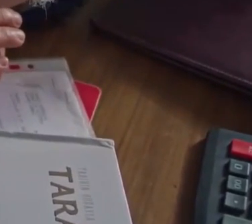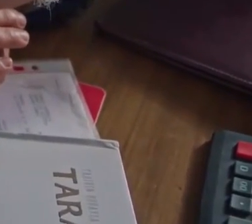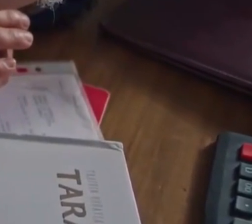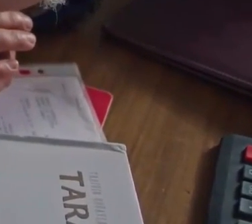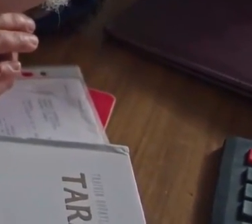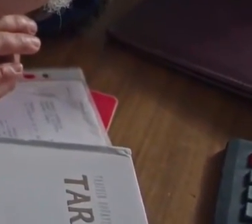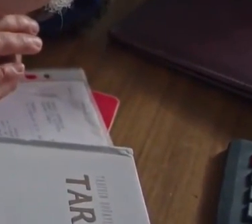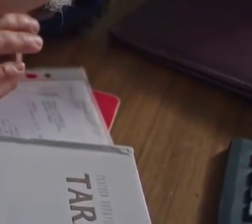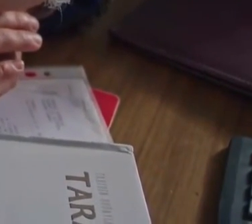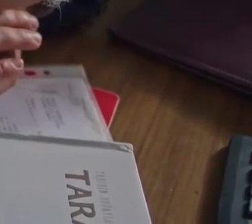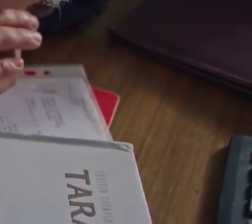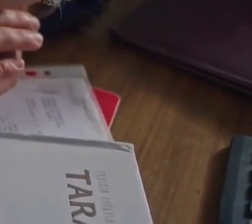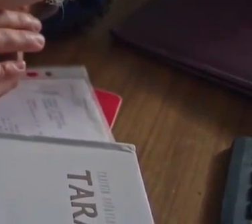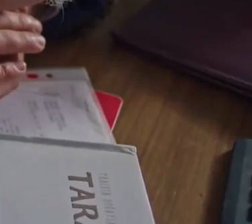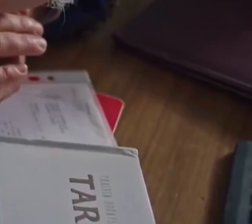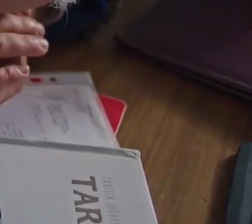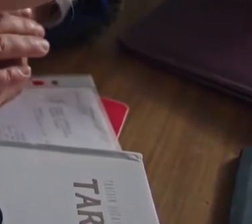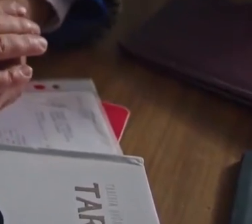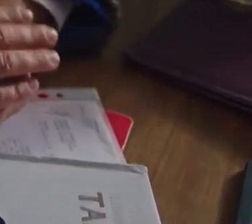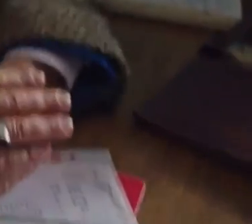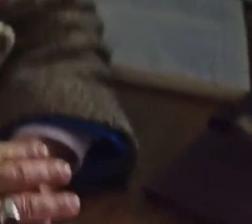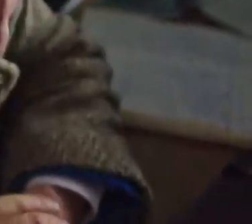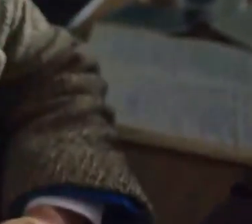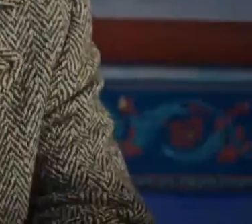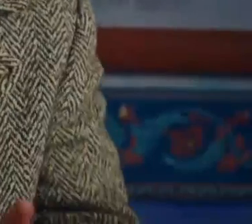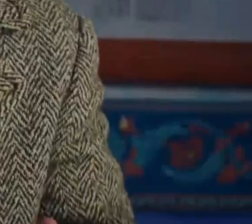Bir anda kafasını kaldırdı.